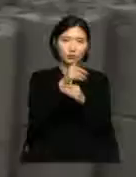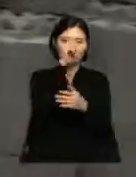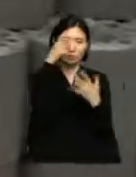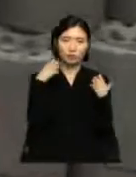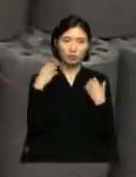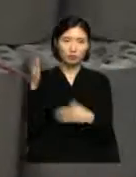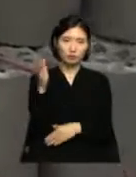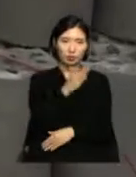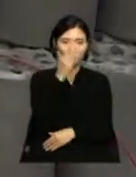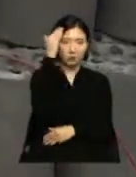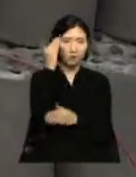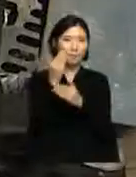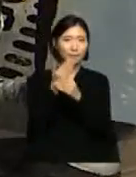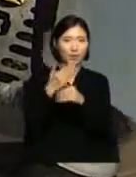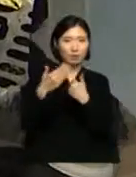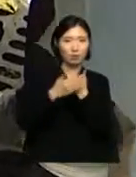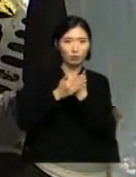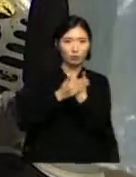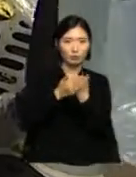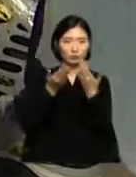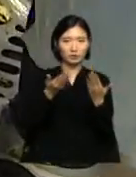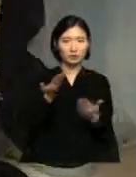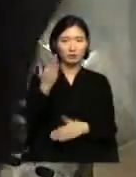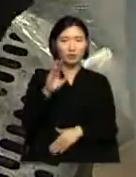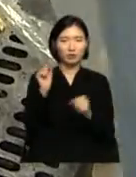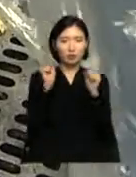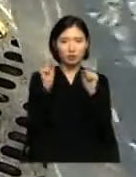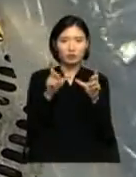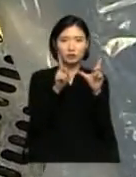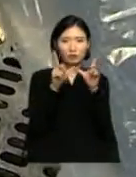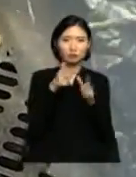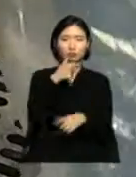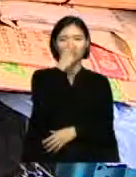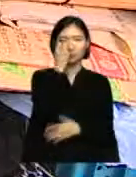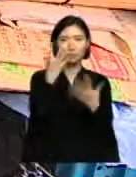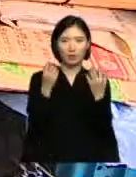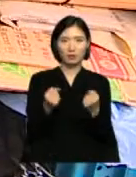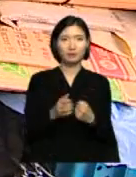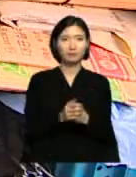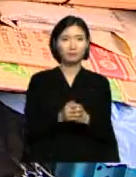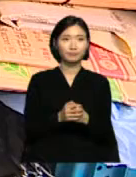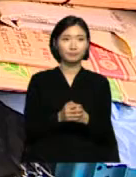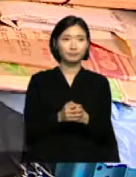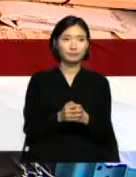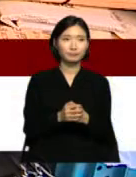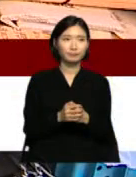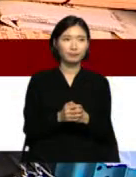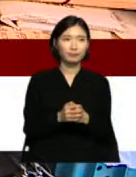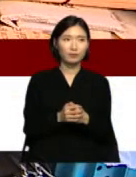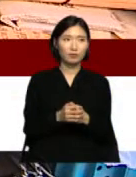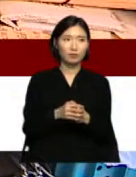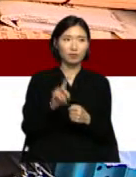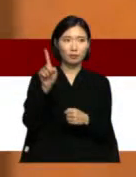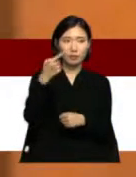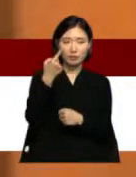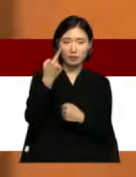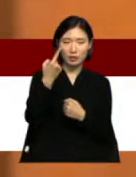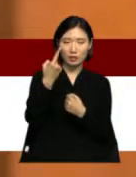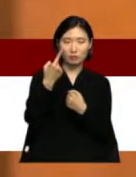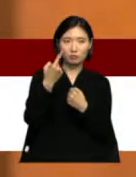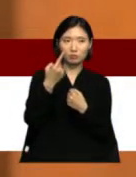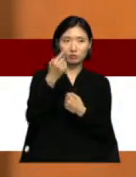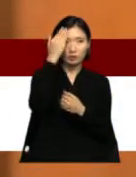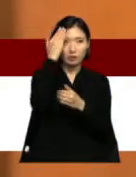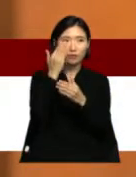정부로부터 연탄을 지원받곤 있지만 한겨울을 나기엔 턱없이 부족합니다. 이번에 100장제서죠. 근데 저것이요.